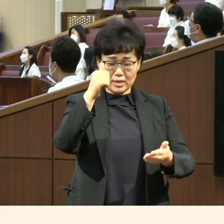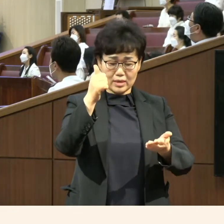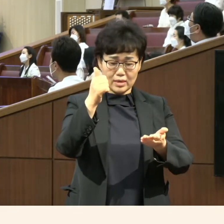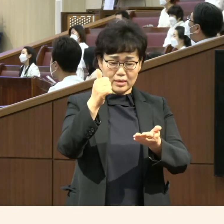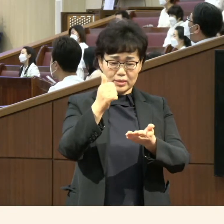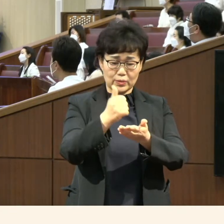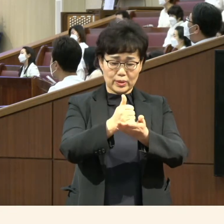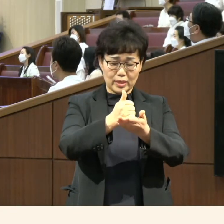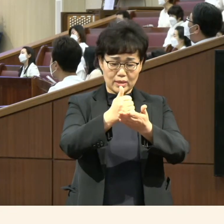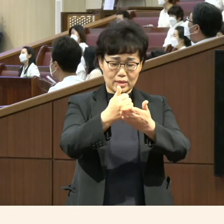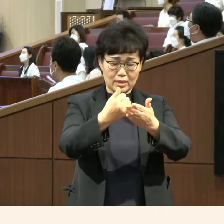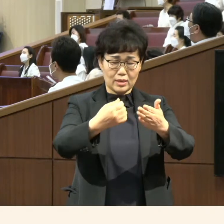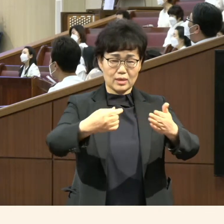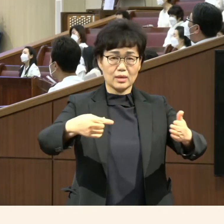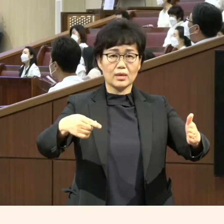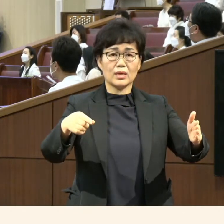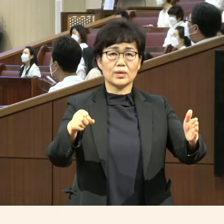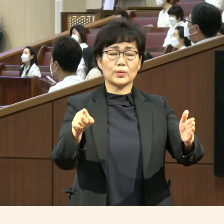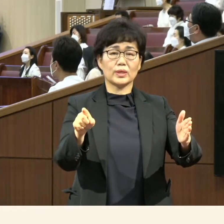나의 죄